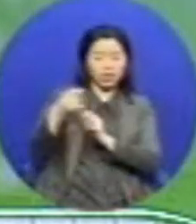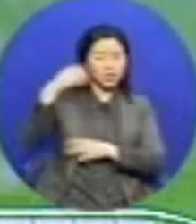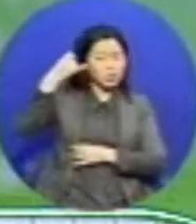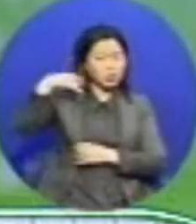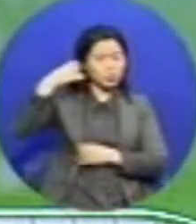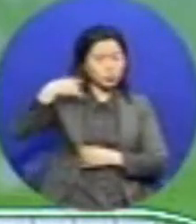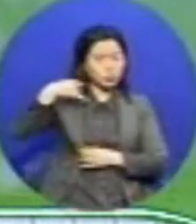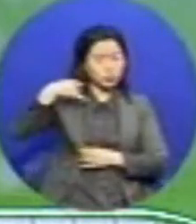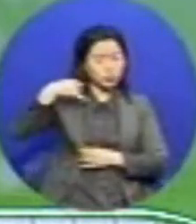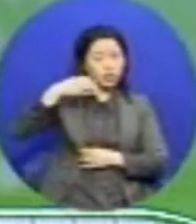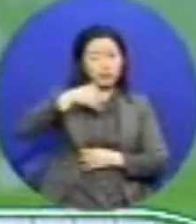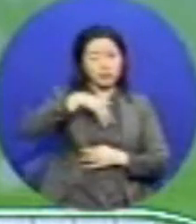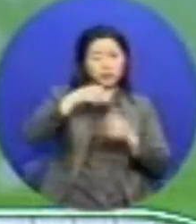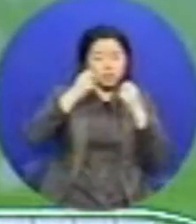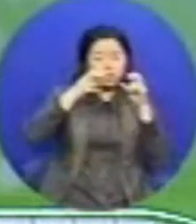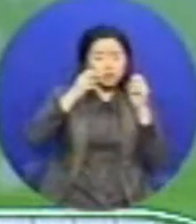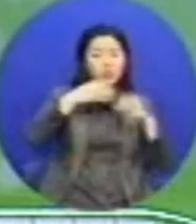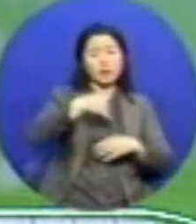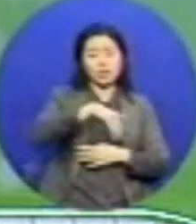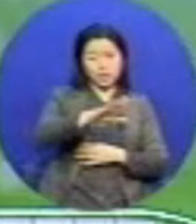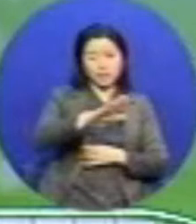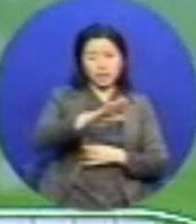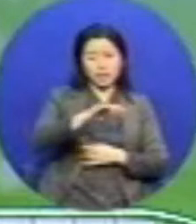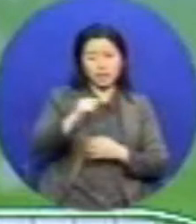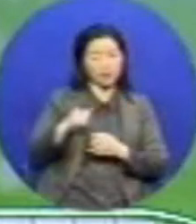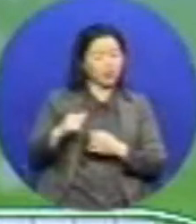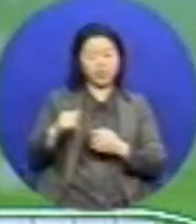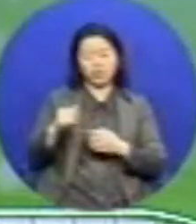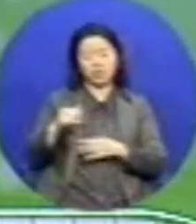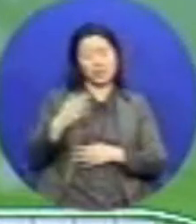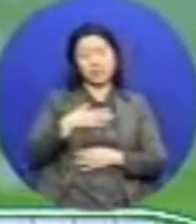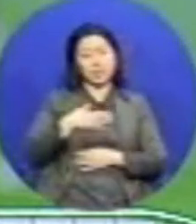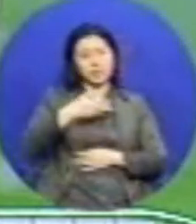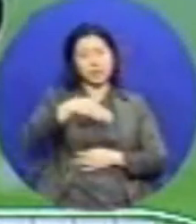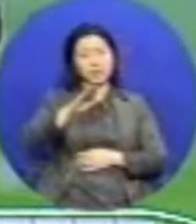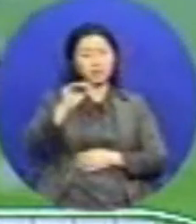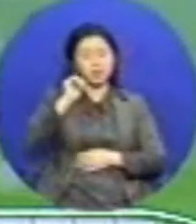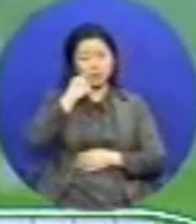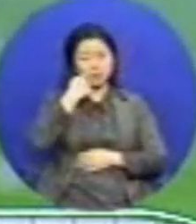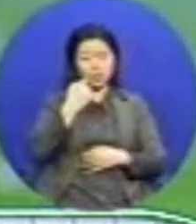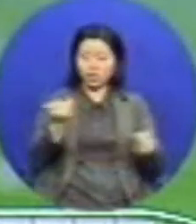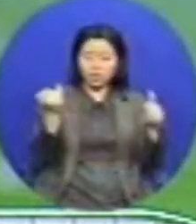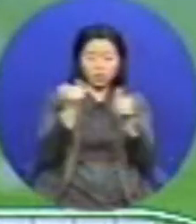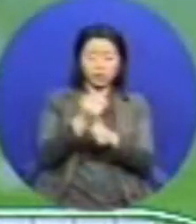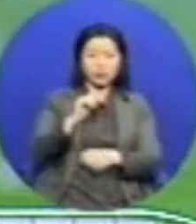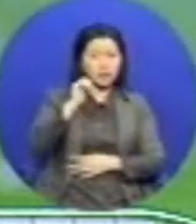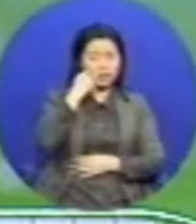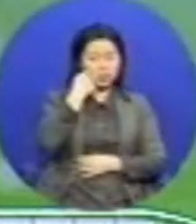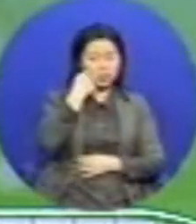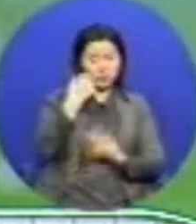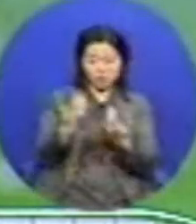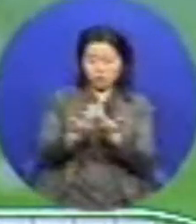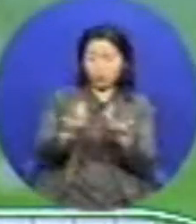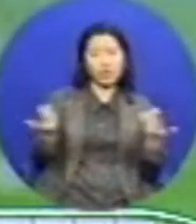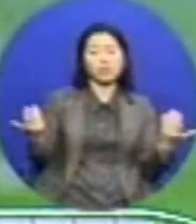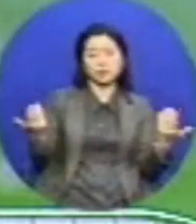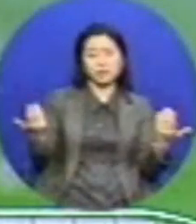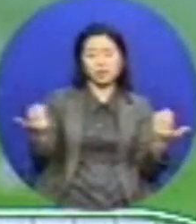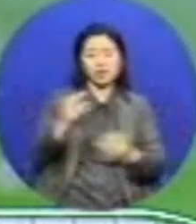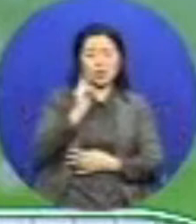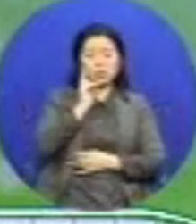수 없습니다 당신하고 는 결혼할 수 없습니다 그리고는 결별 선언을 해 버리는 겁니다 너무 사랑했던